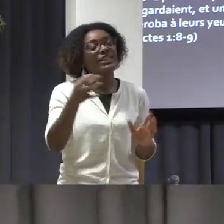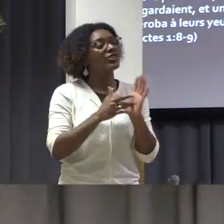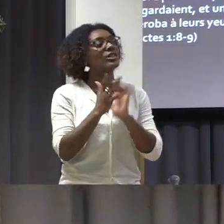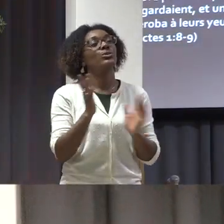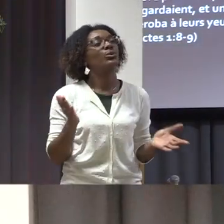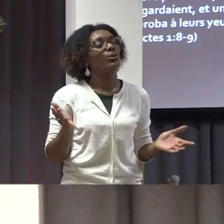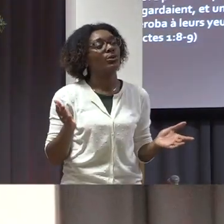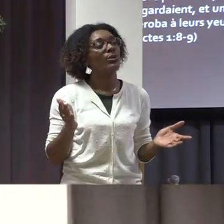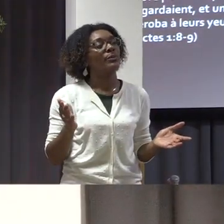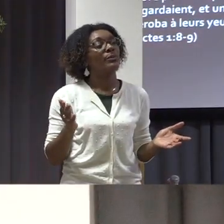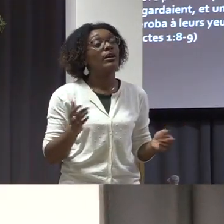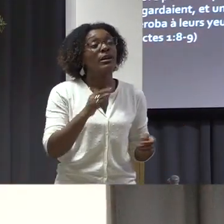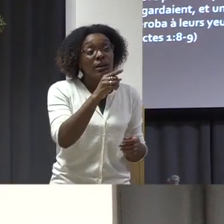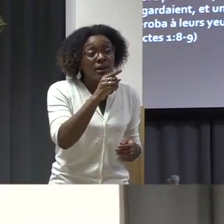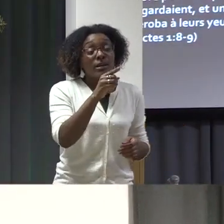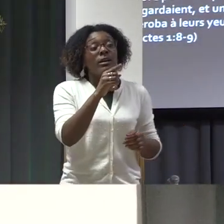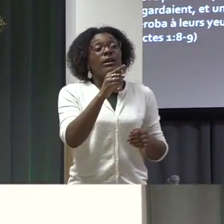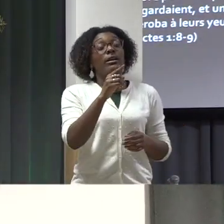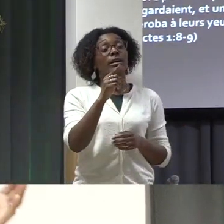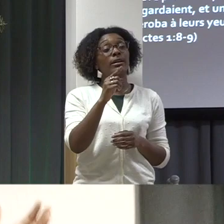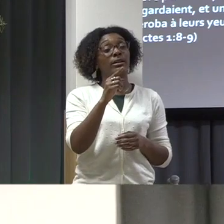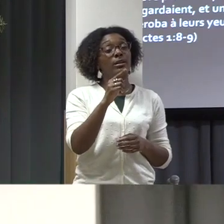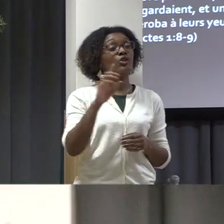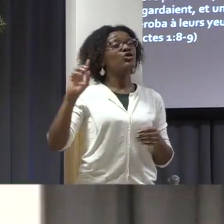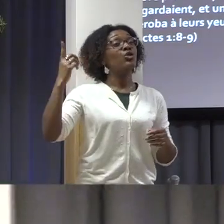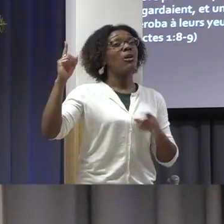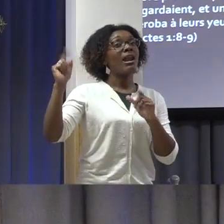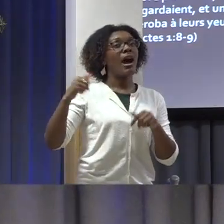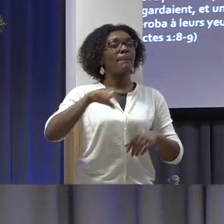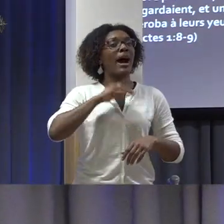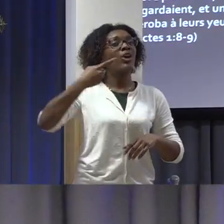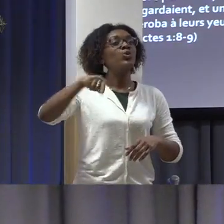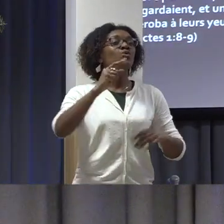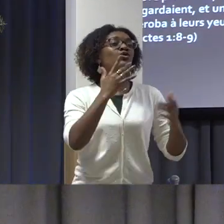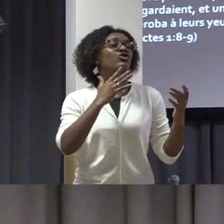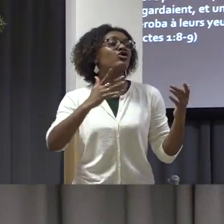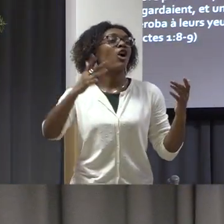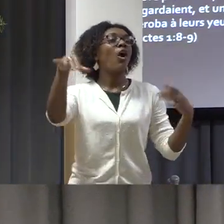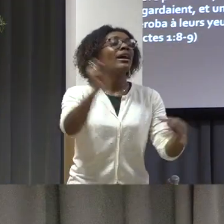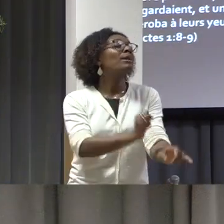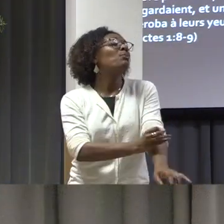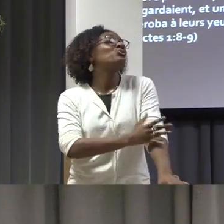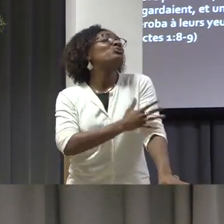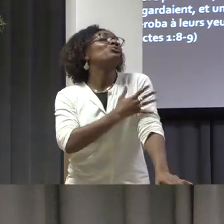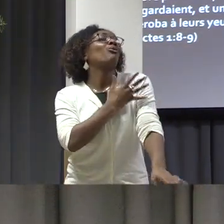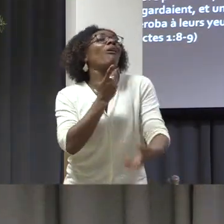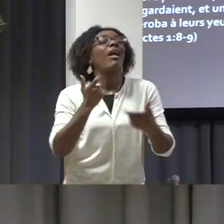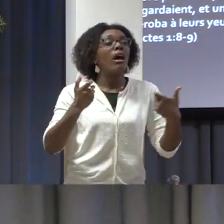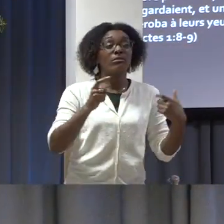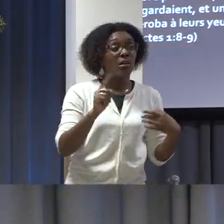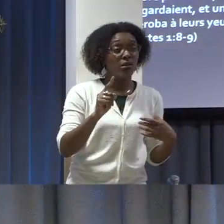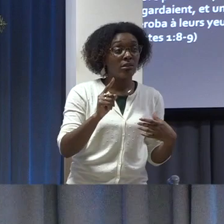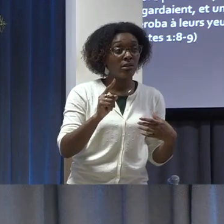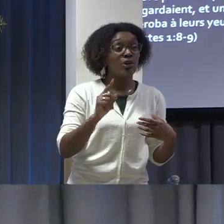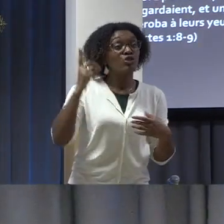vais dire une chose dieu elle n'agit pas parce que nous créions une atmosphère j'ai agi parce que nous sommes dans la vérité parce que nous disons la